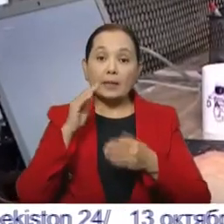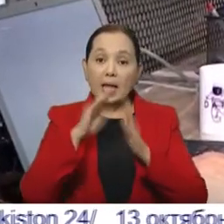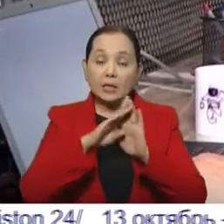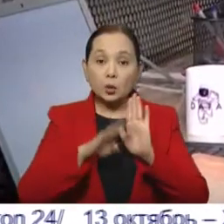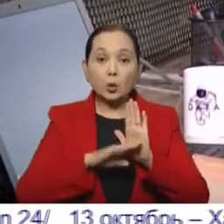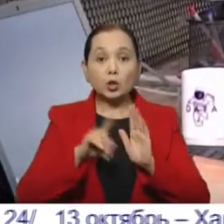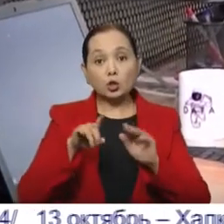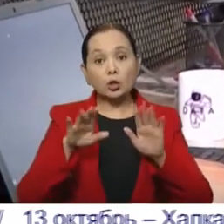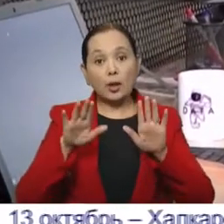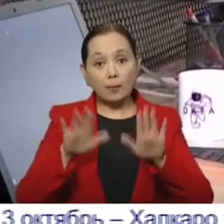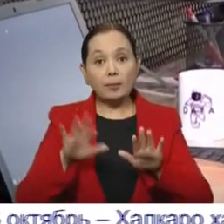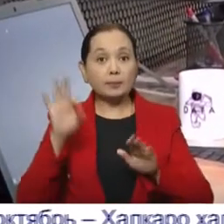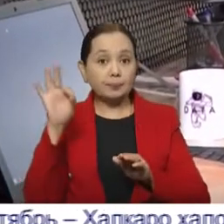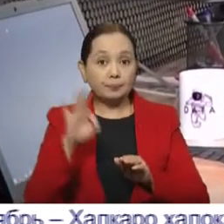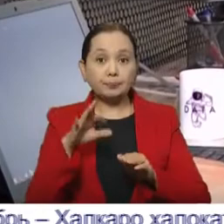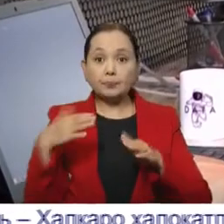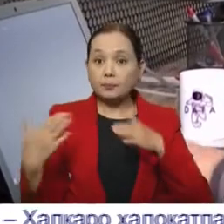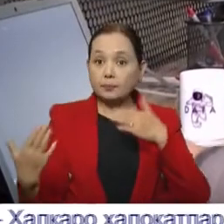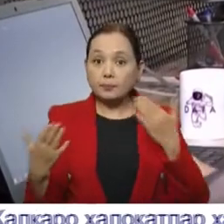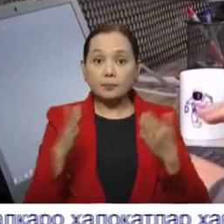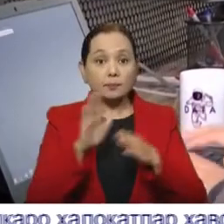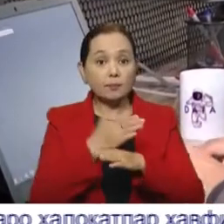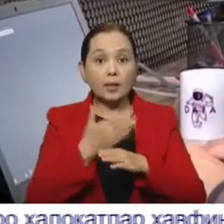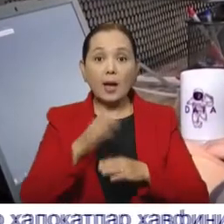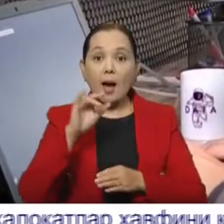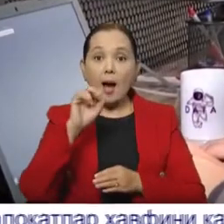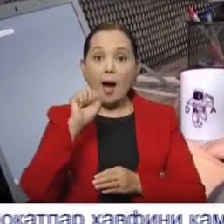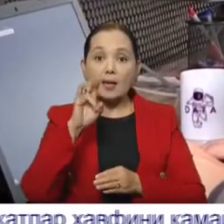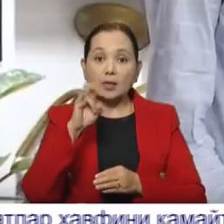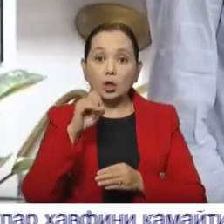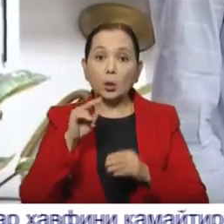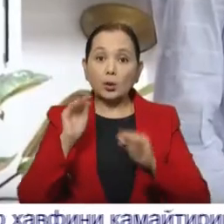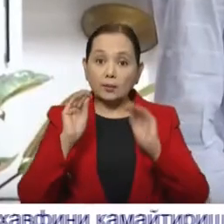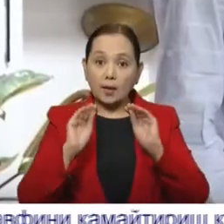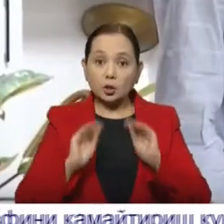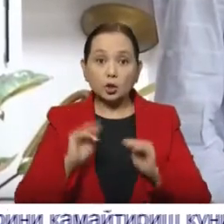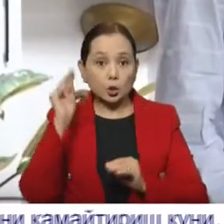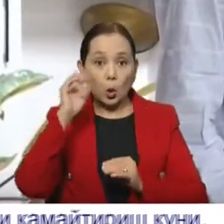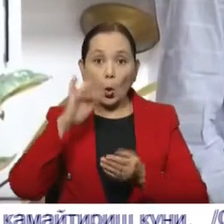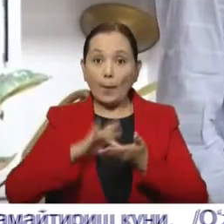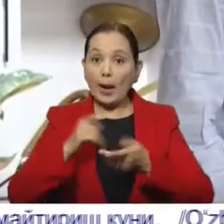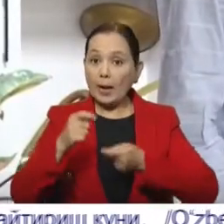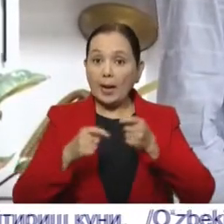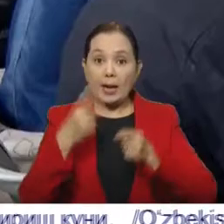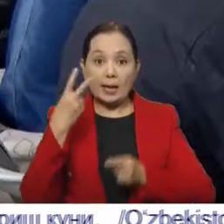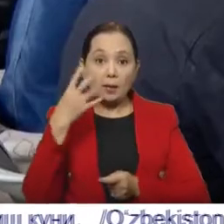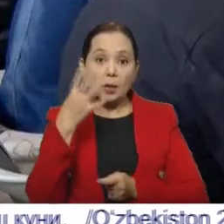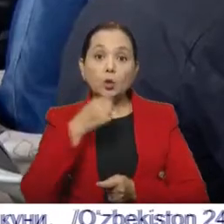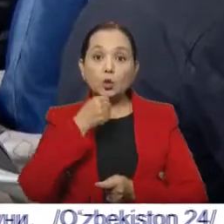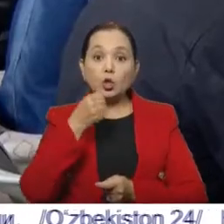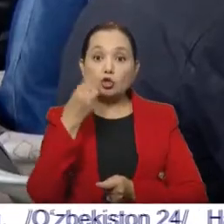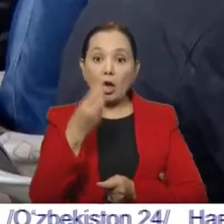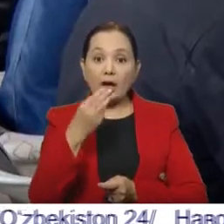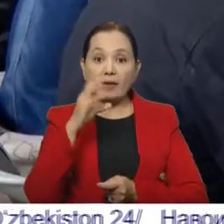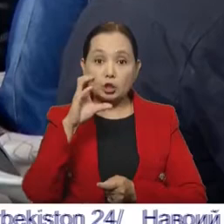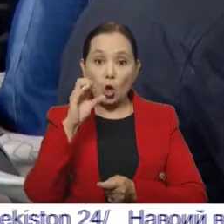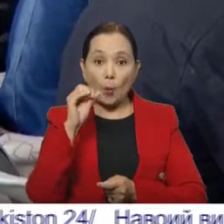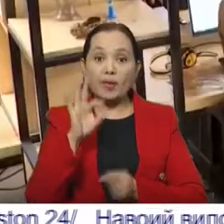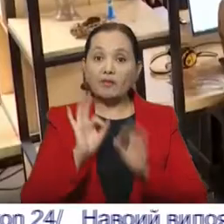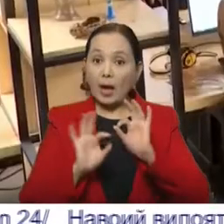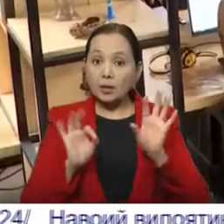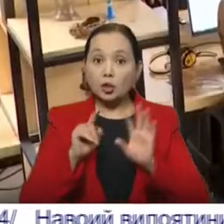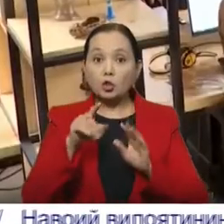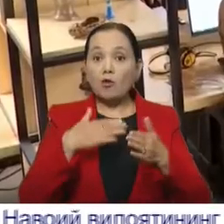yo'nalishlari ketishi mumkin. Bu tomonda esa mana Android dasturlash yo'nalishlari ketishi mumkin. O'quv markazi rahbari 24 yoshdagi Shahzod Sobirovning aytishicha,